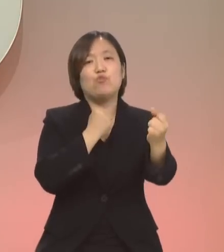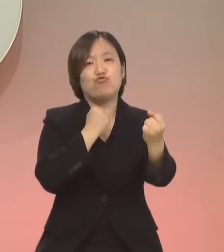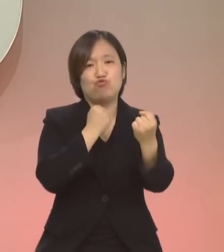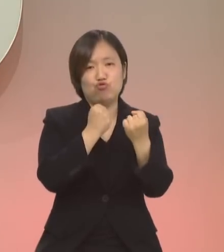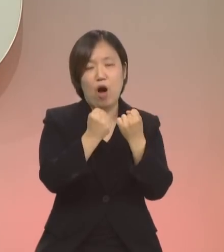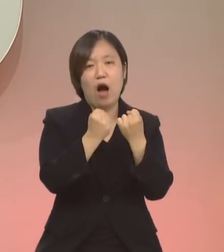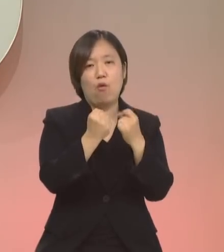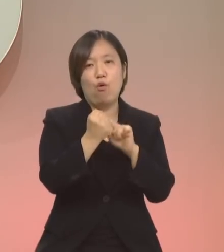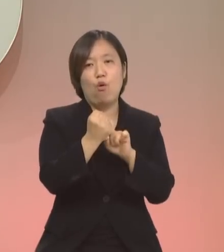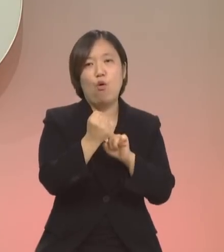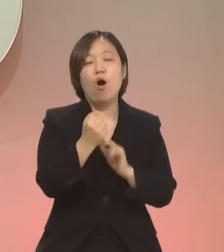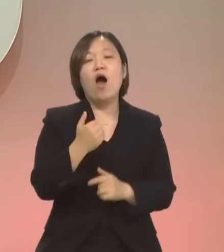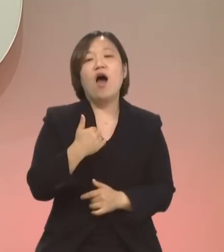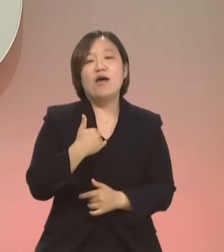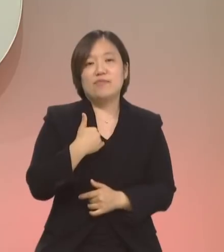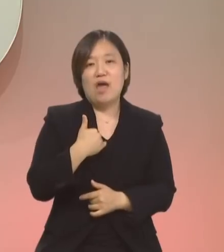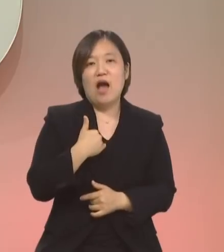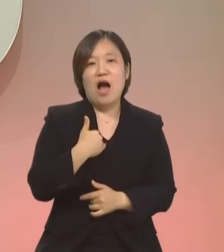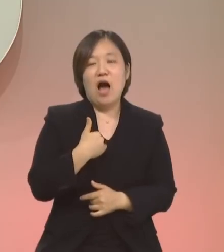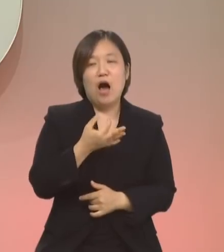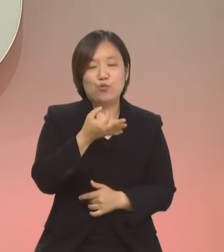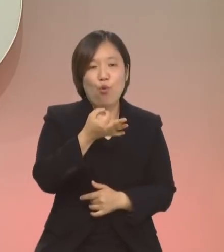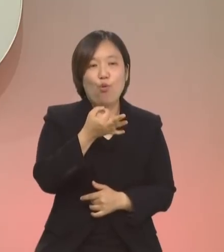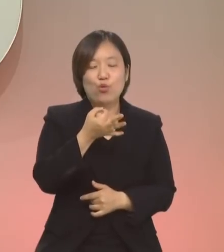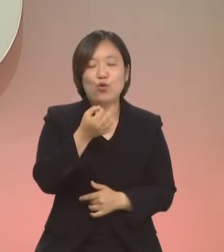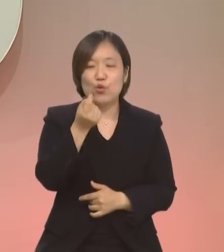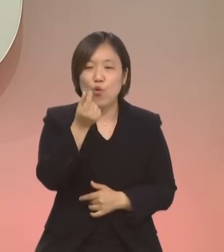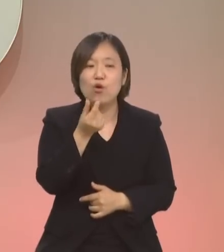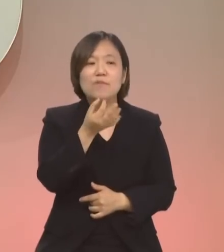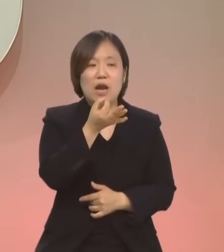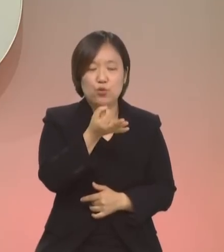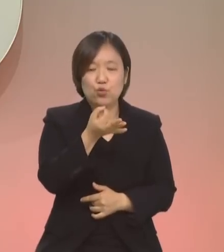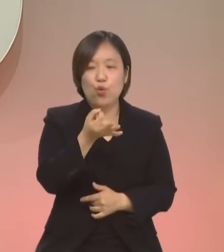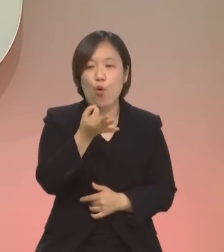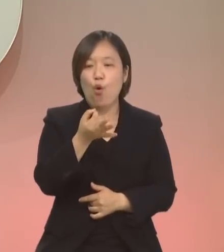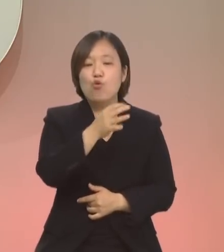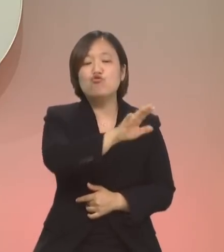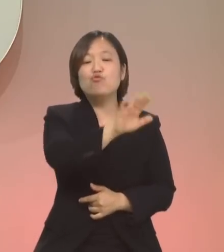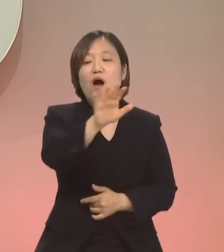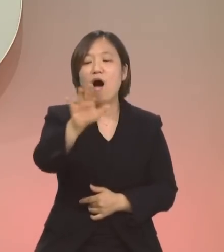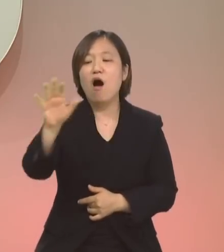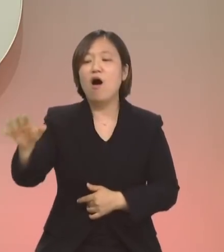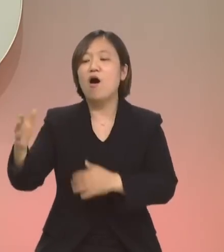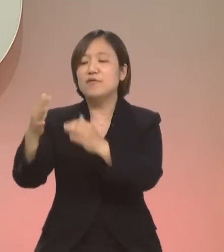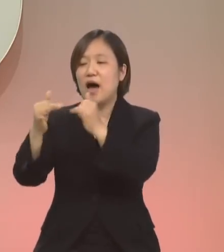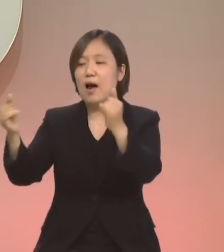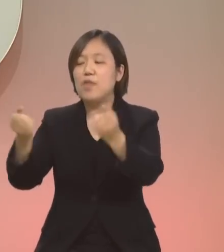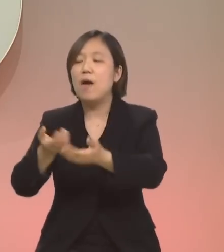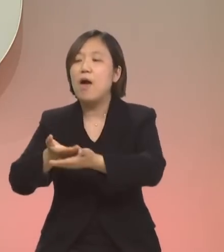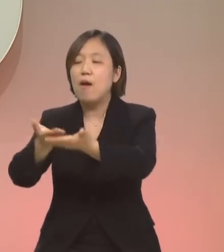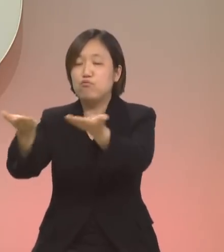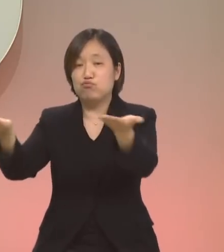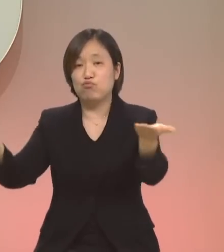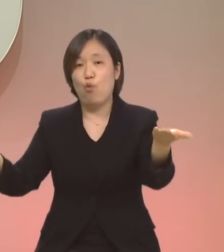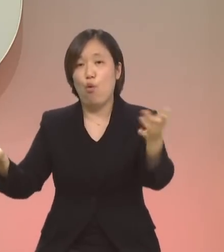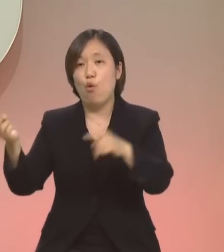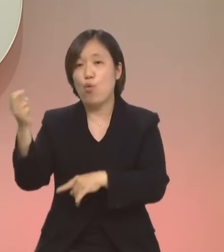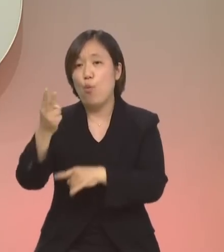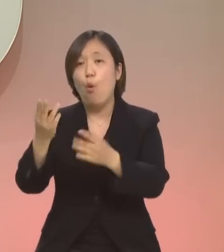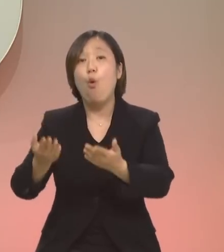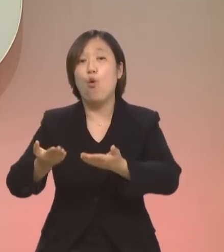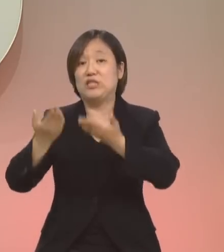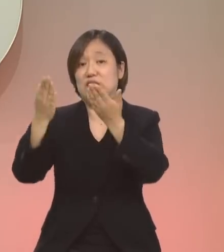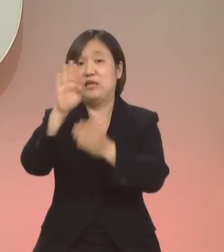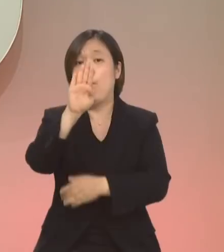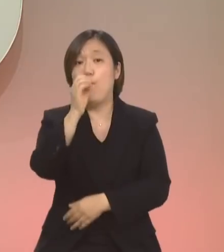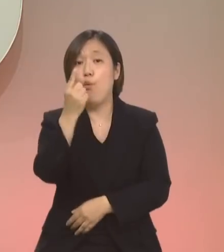내 형평 거 자기 현평 거 이렇게 주변에 이웃들에게 널리 베풀고 보시하고